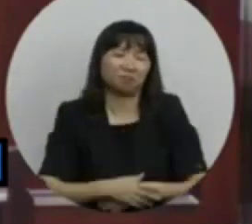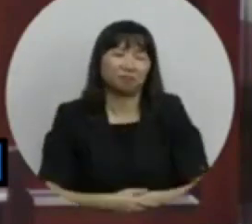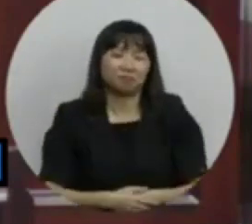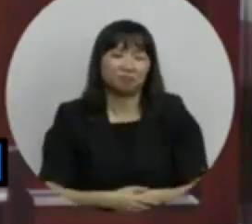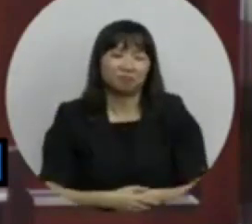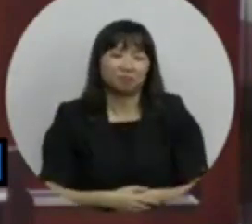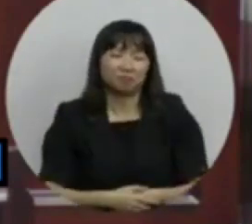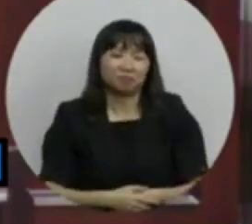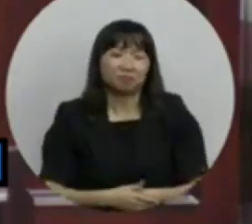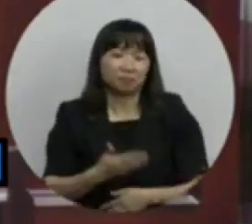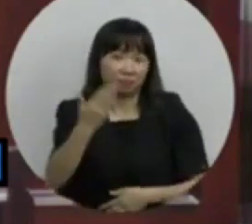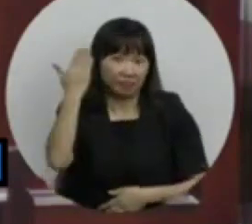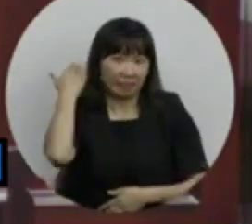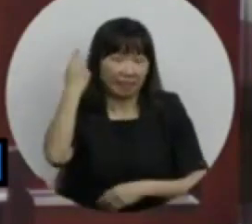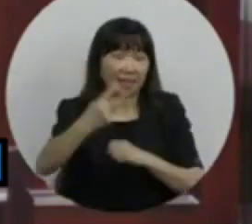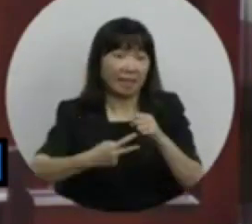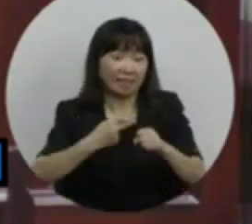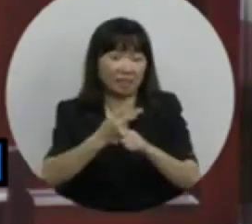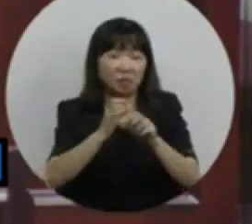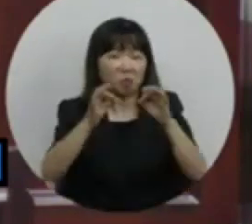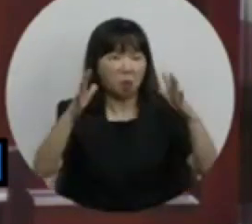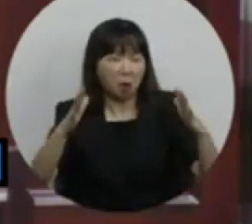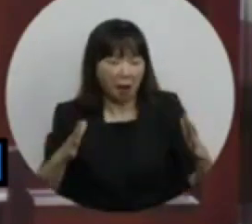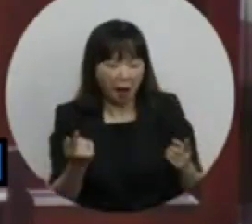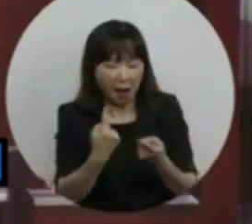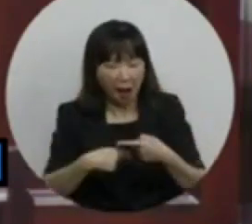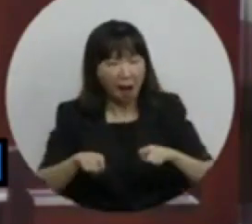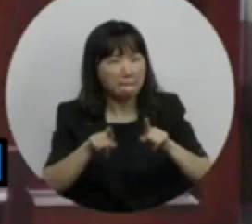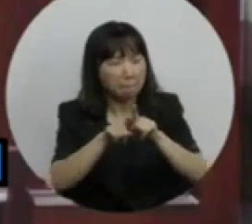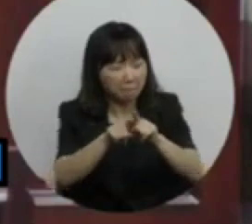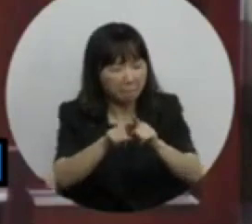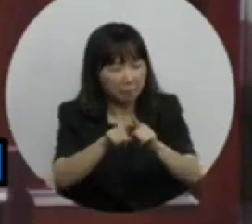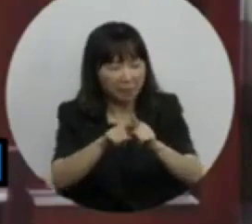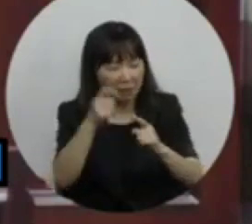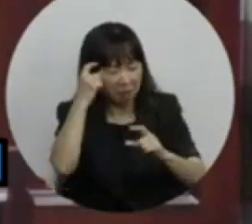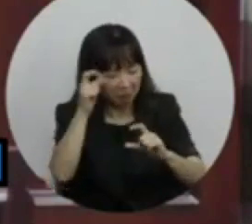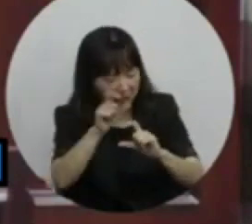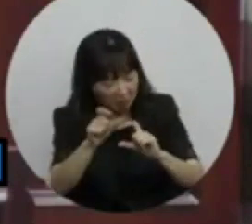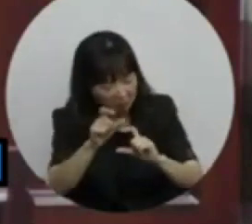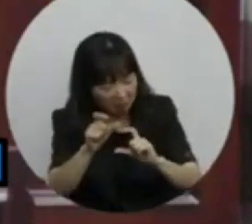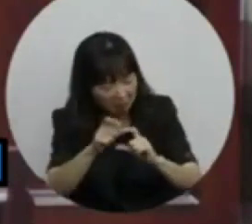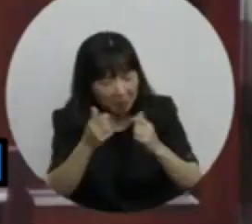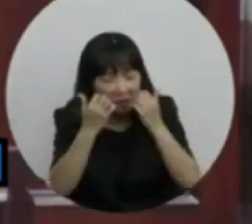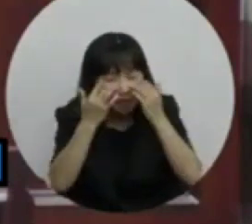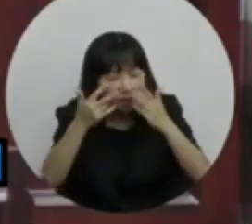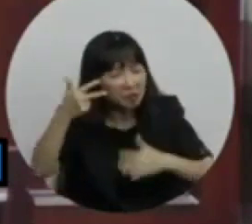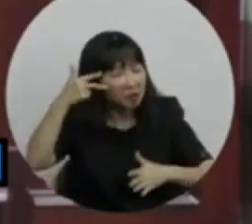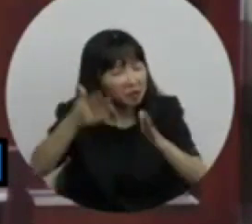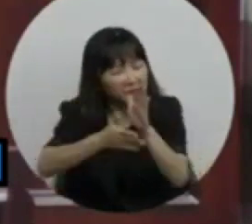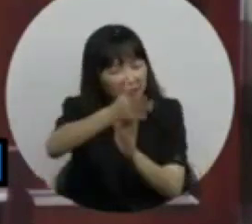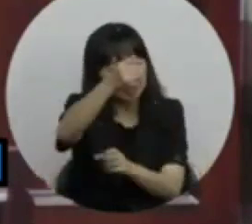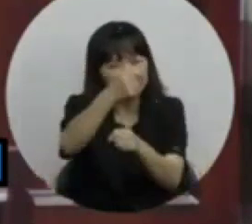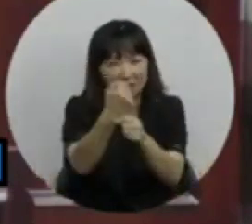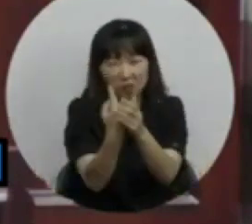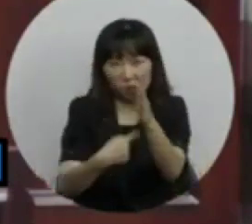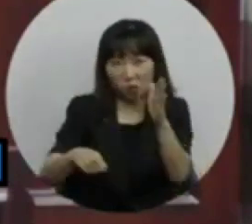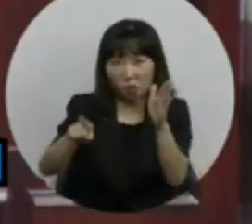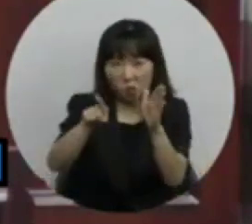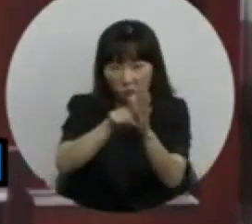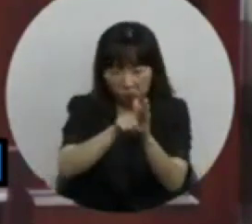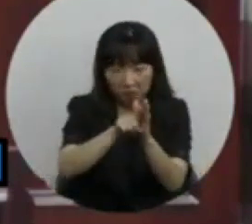지난 2년여간 함께 머리를 맞대고 새로운 여주시를 만들기 위해 변화와 초석을